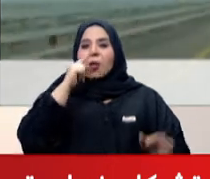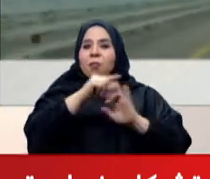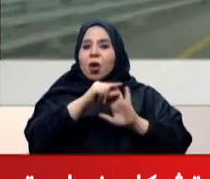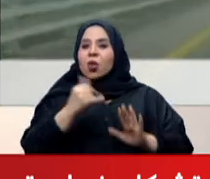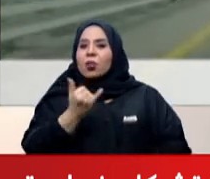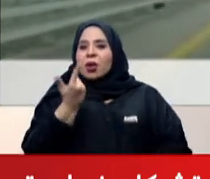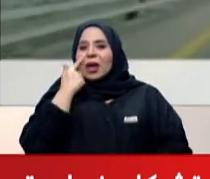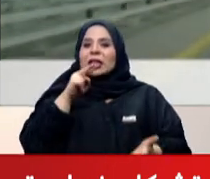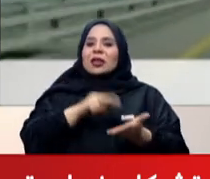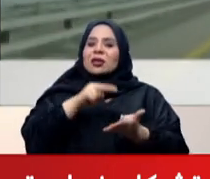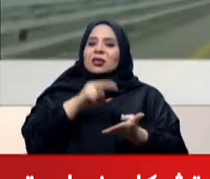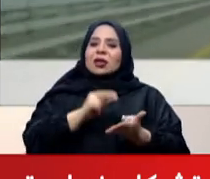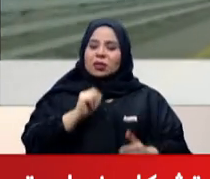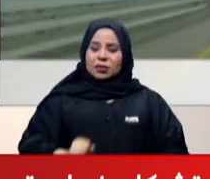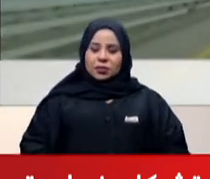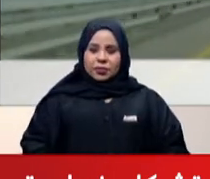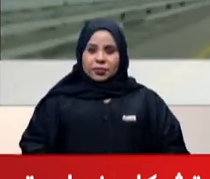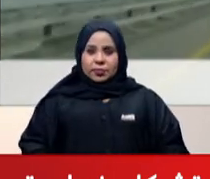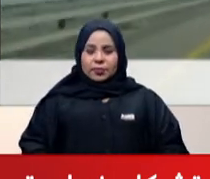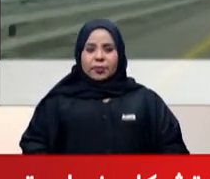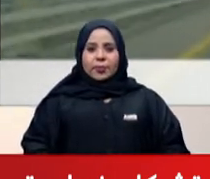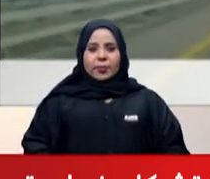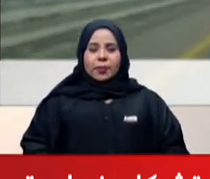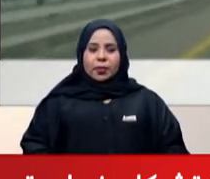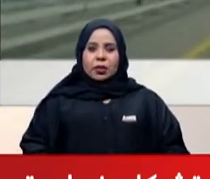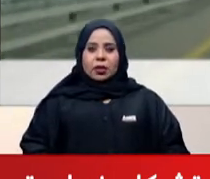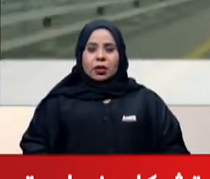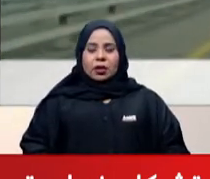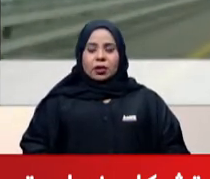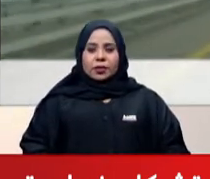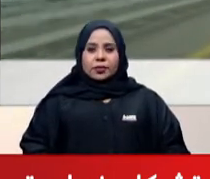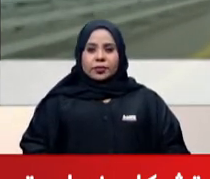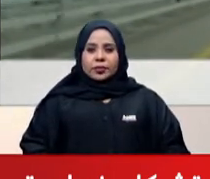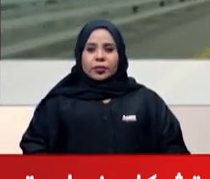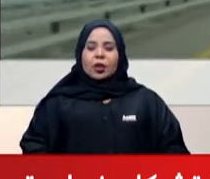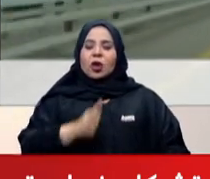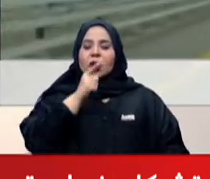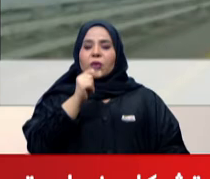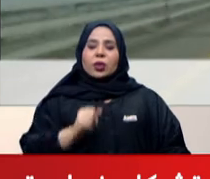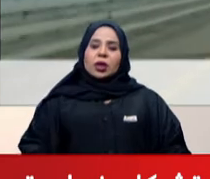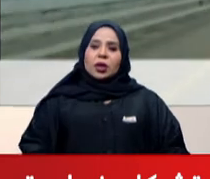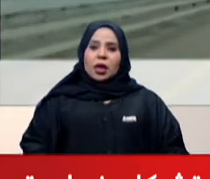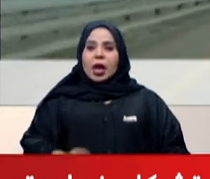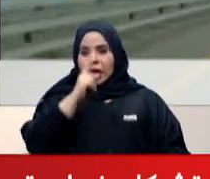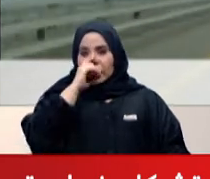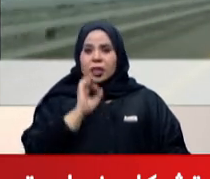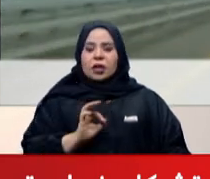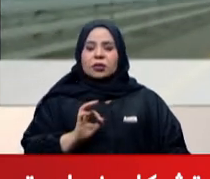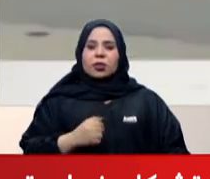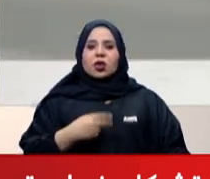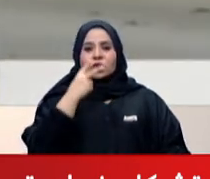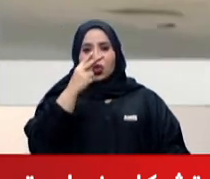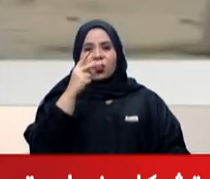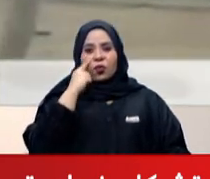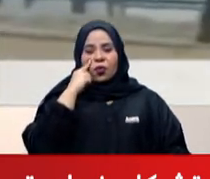يعني الخبراء في الأرصاد الجوية ممكن يتكلمون فيها. ولكن يجب أن نفهم أن رحلة